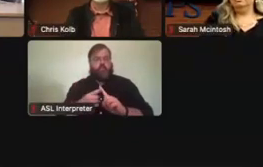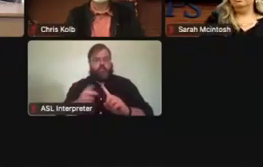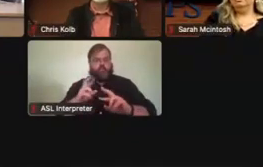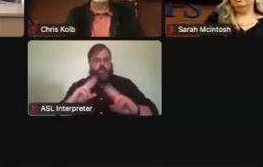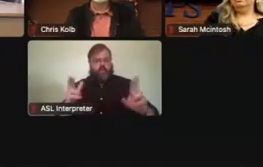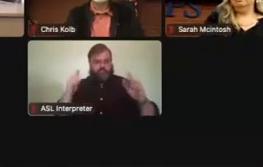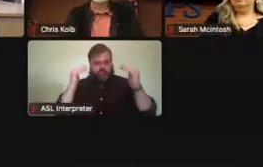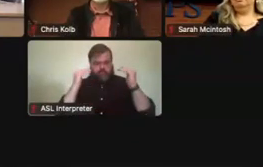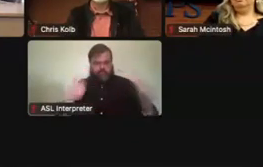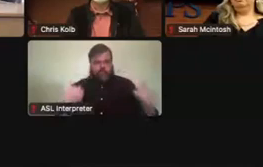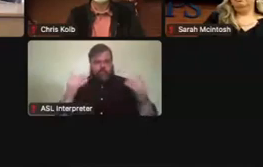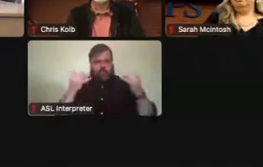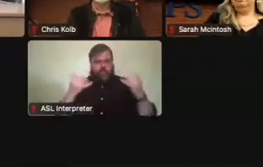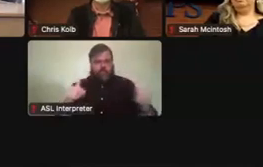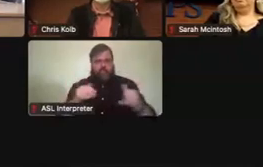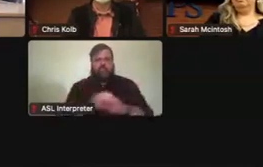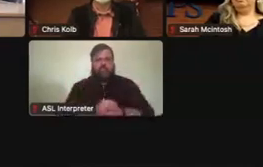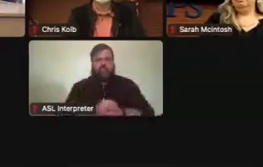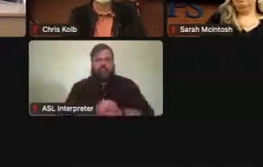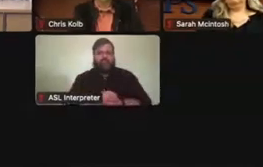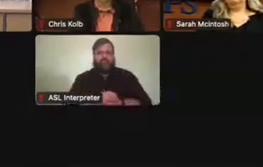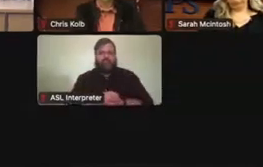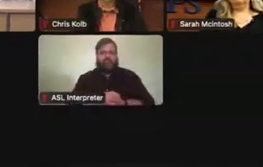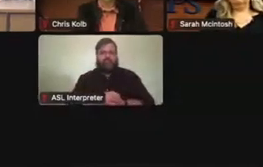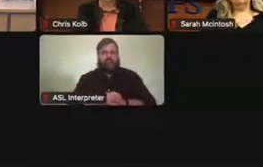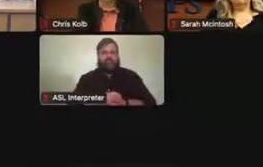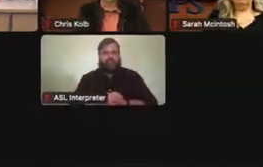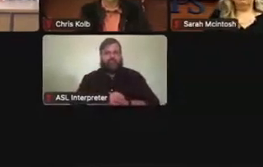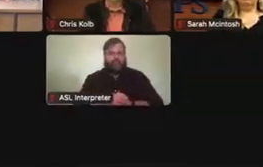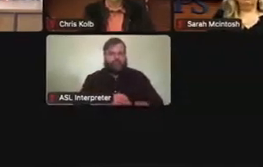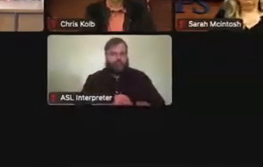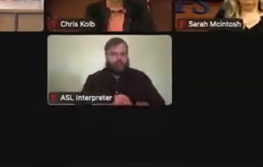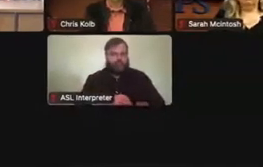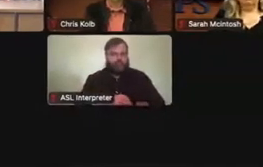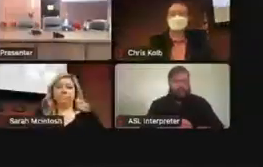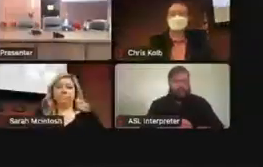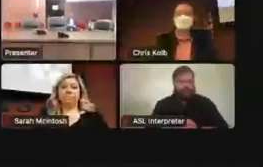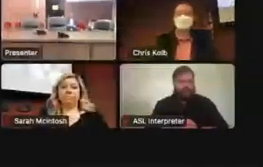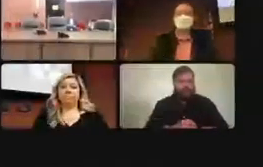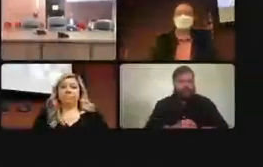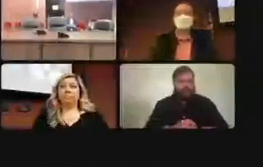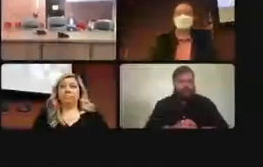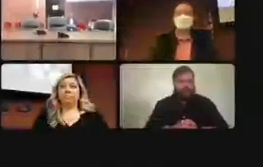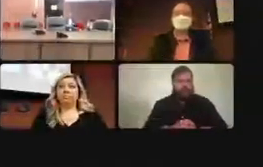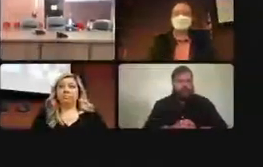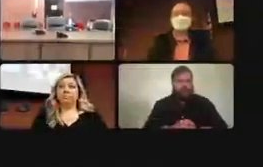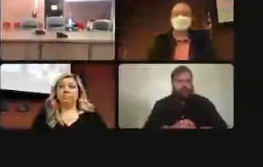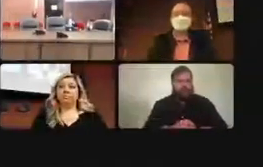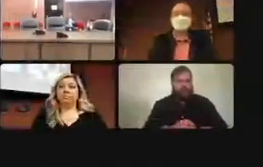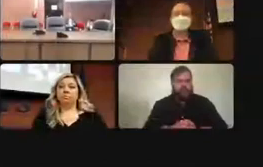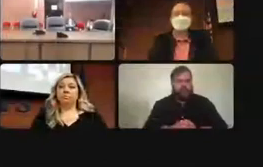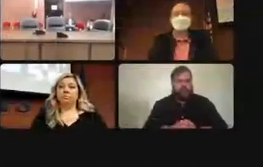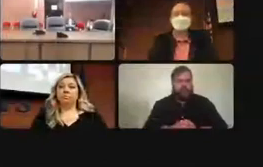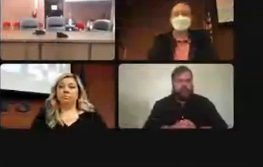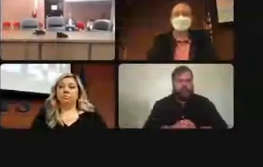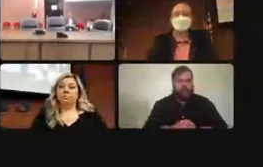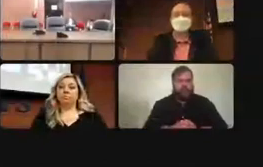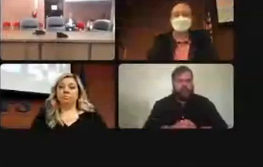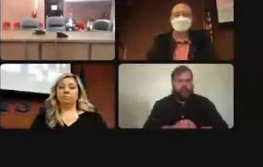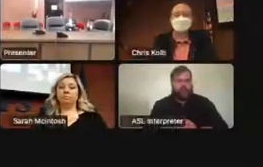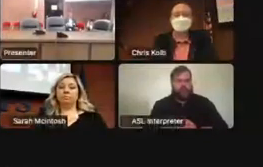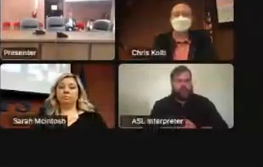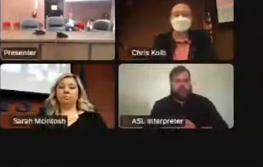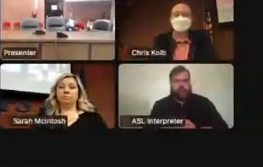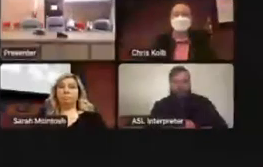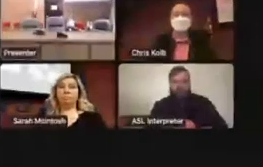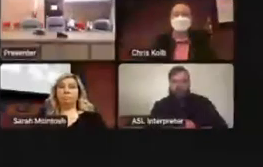Je, mnaweza ku cheza video. Hii ndio ripoti yangu kwa